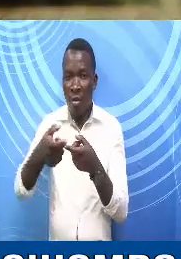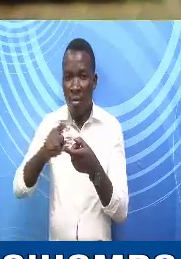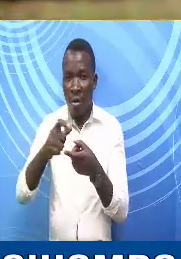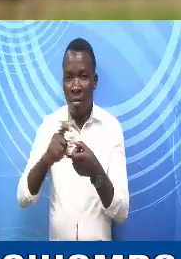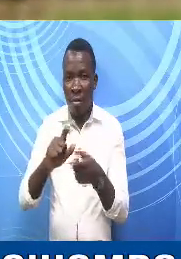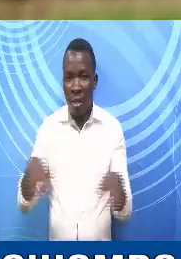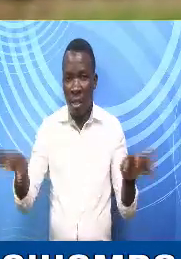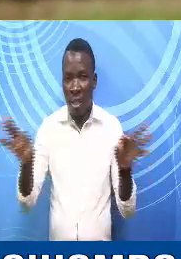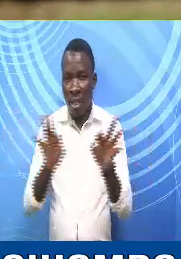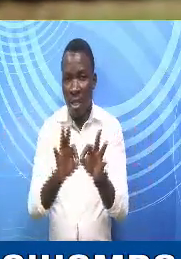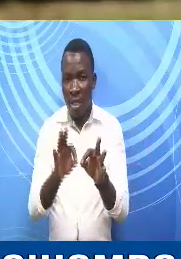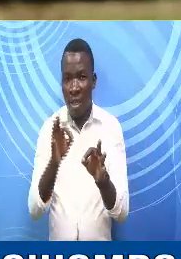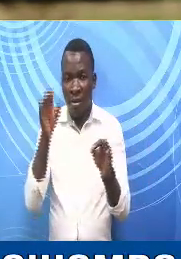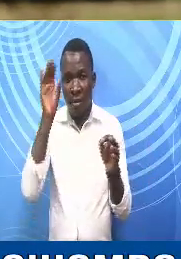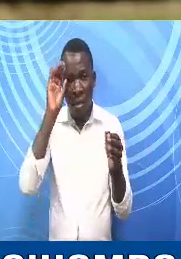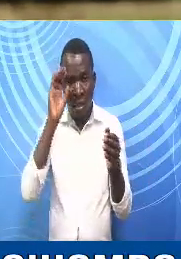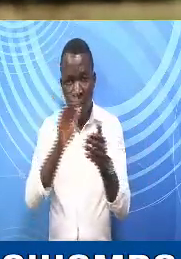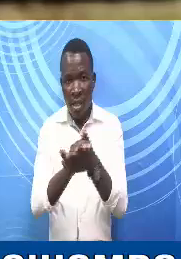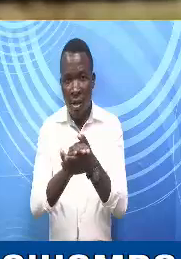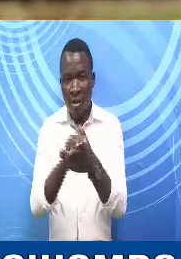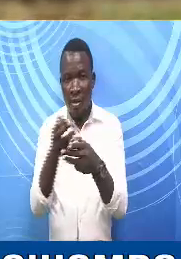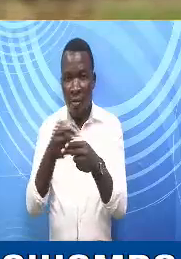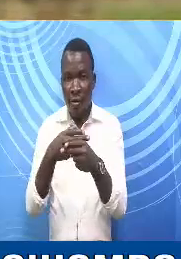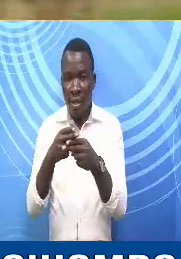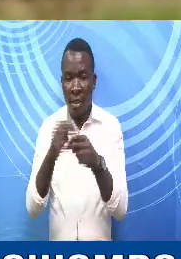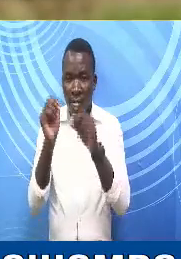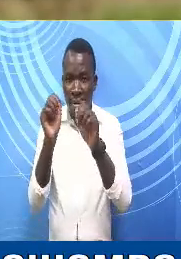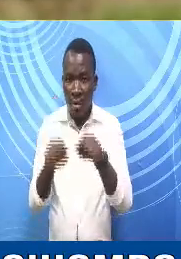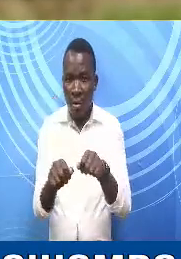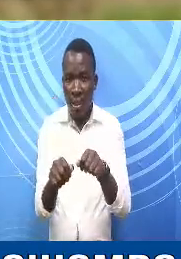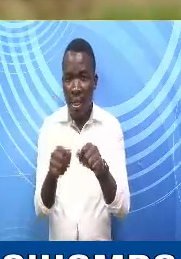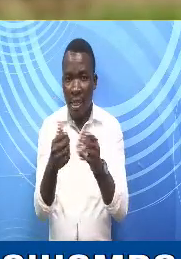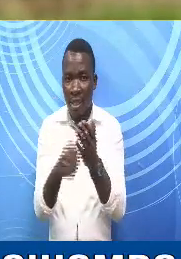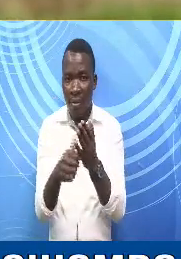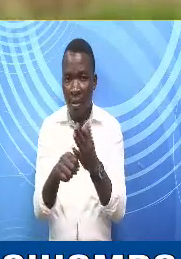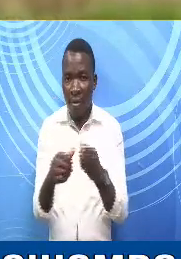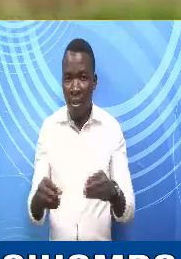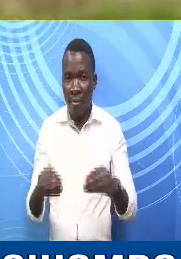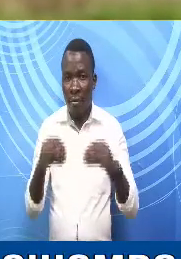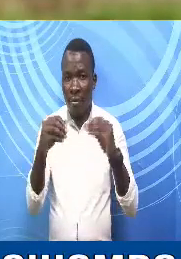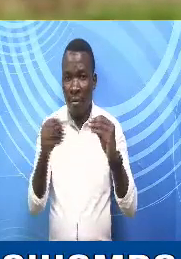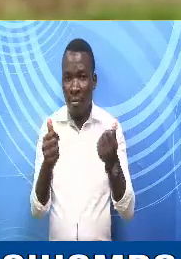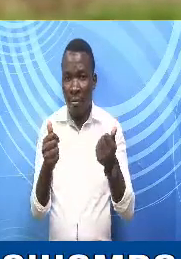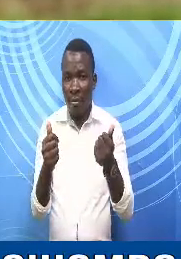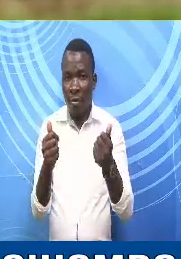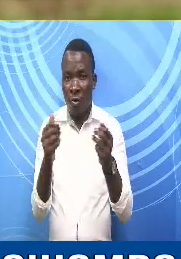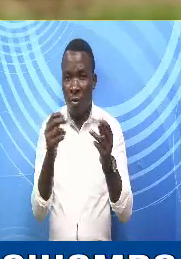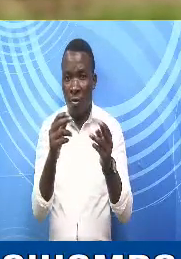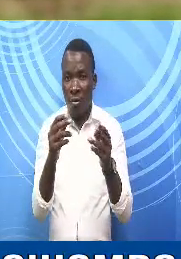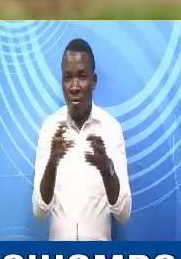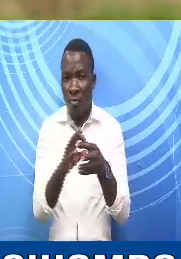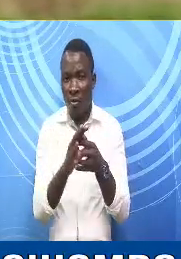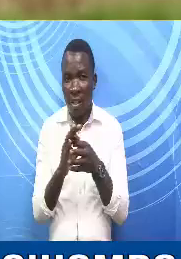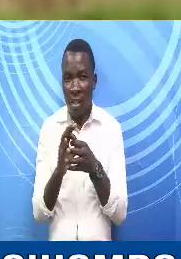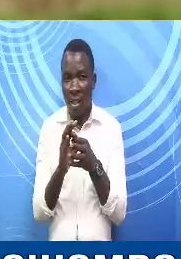agaciro. Dufite icyizere cy'uko rero vuba gashoboka iki kibazo kiraba cyakemutse n'ubundi